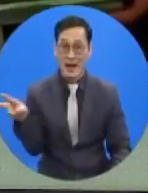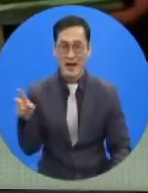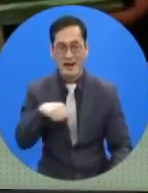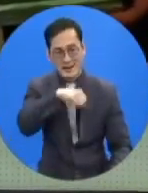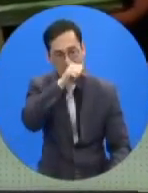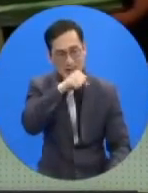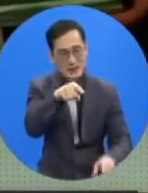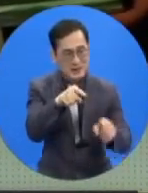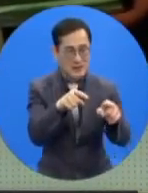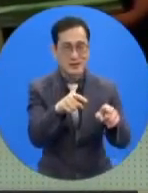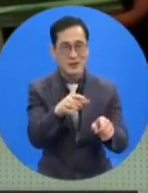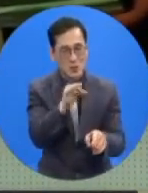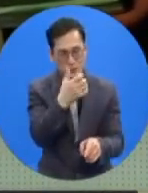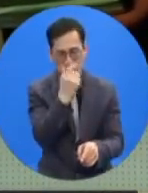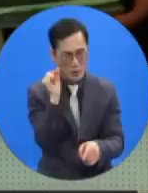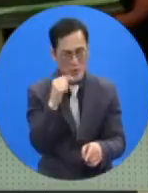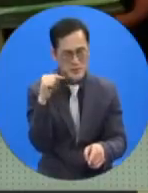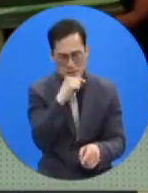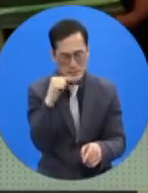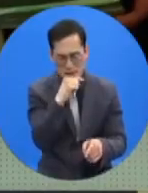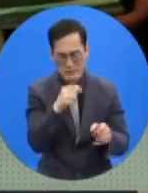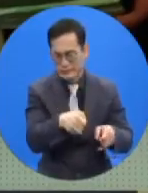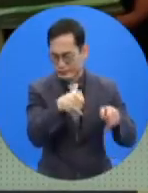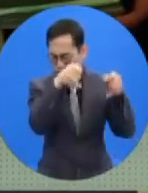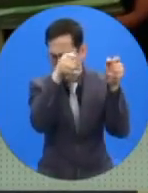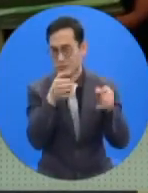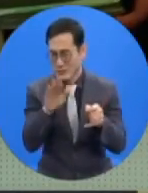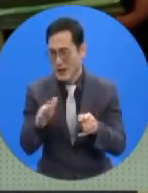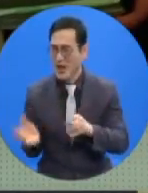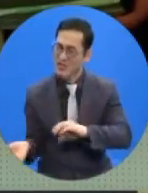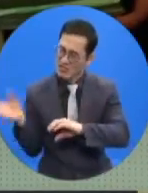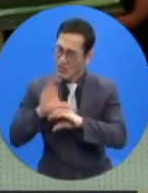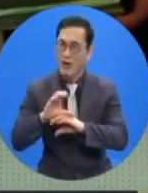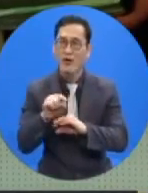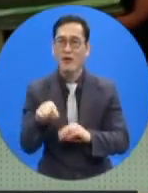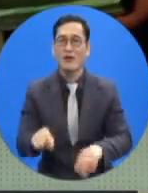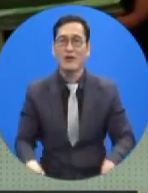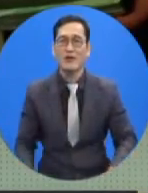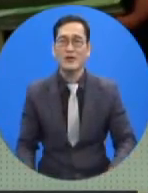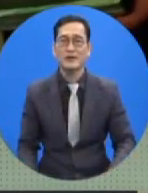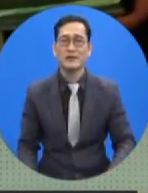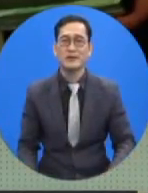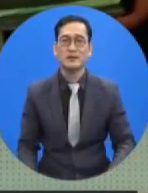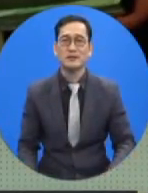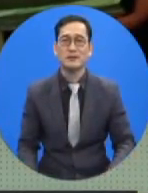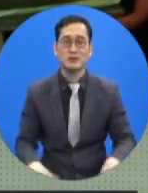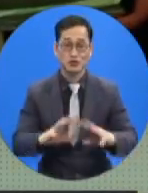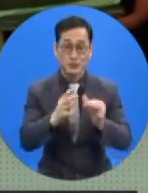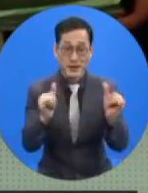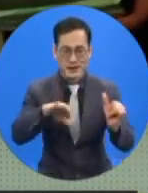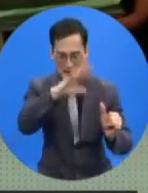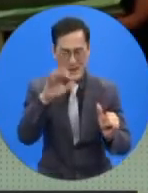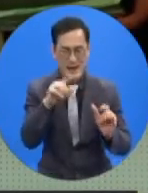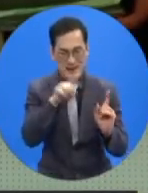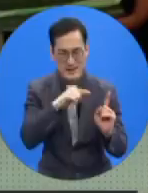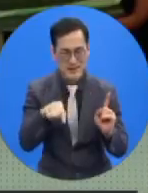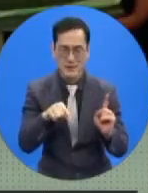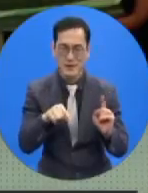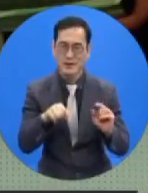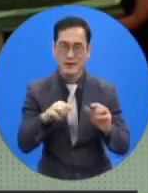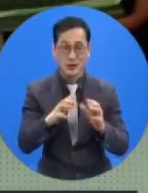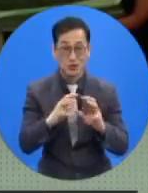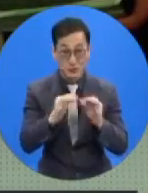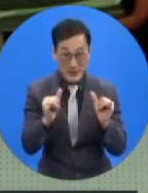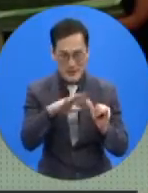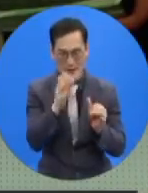있다. 이미 1,400만 원 꼴로 빚이 있는데 또 빚을 내서 각 100만 원씩 준다라는 것. 과연 이 땡겨쓴